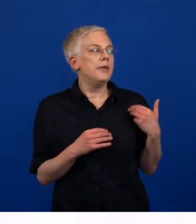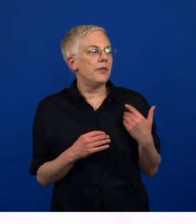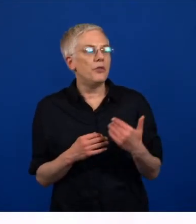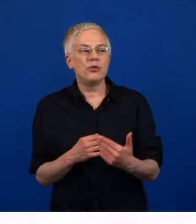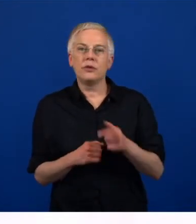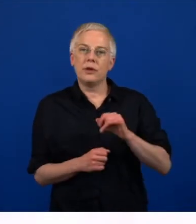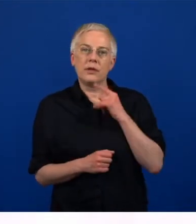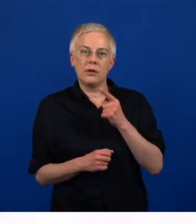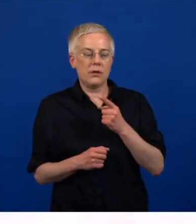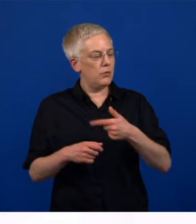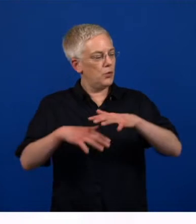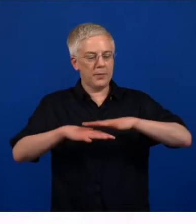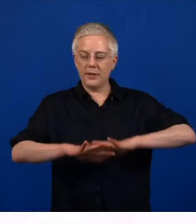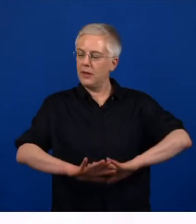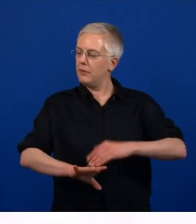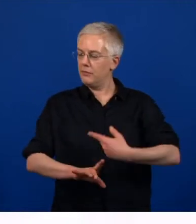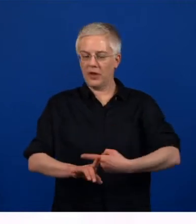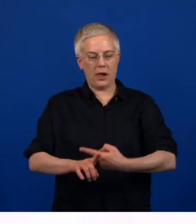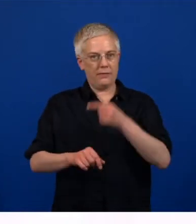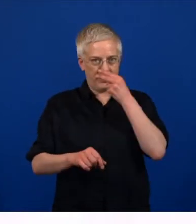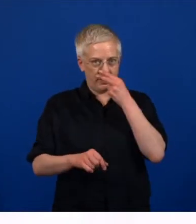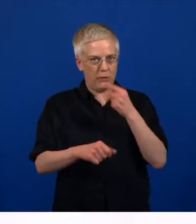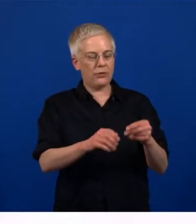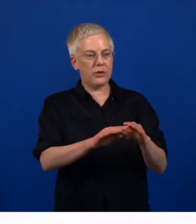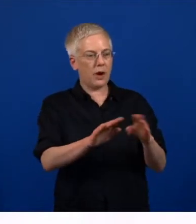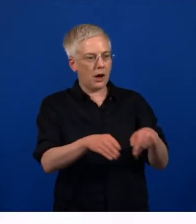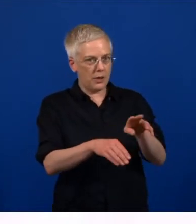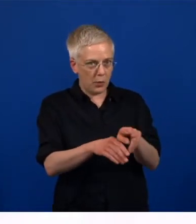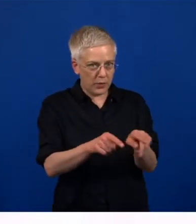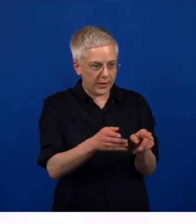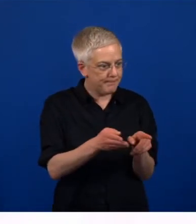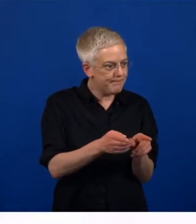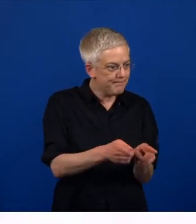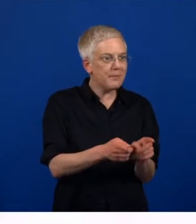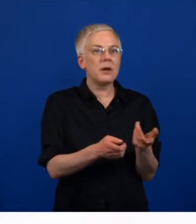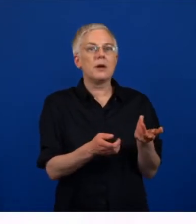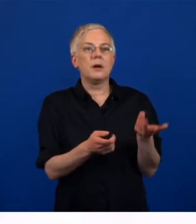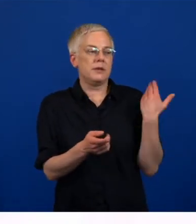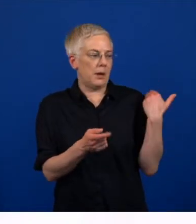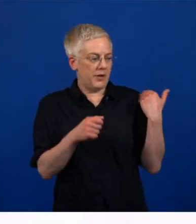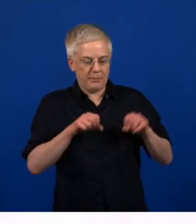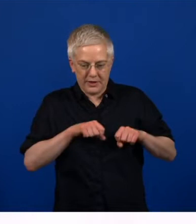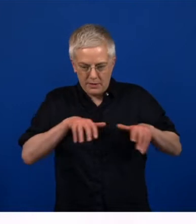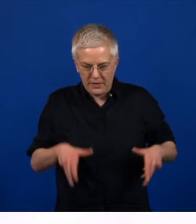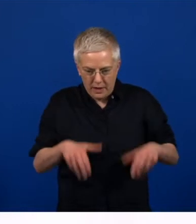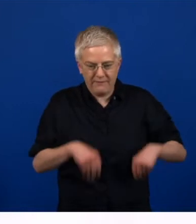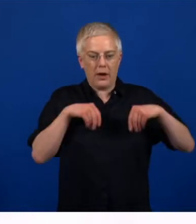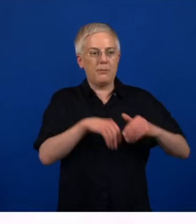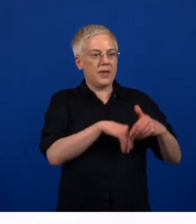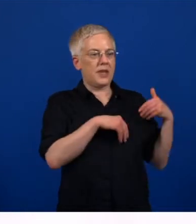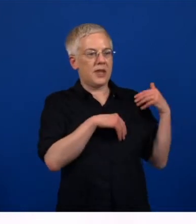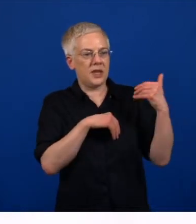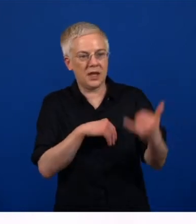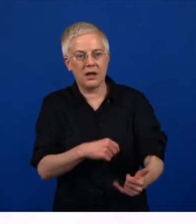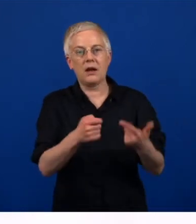guten Überblick über die Krankenhaussituation seit Beginn der Pandemie bis jetzt. Deshalb habe ich